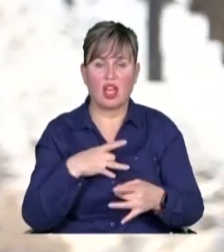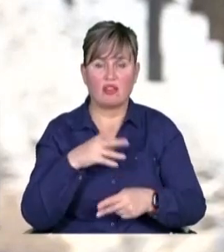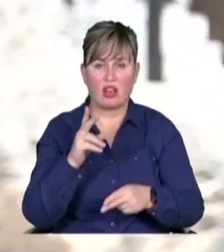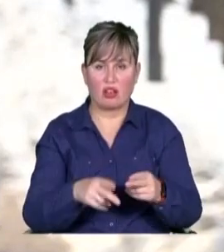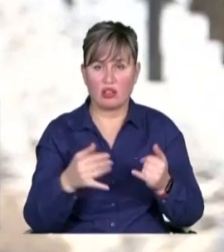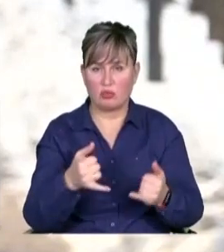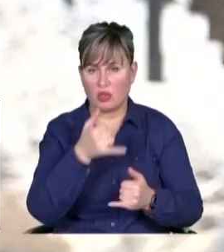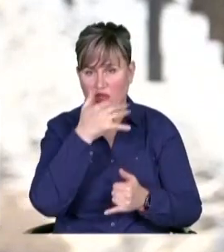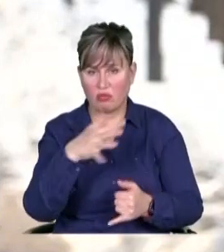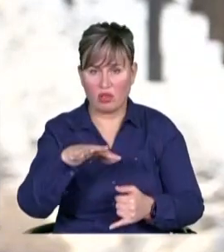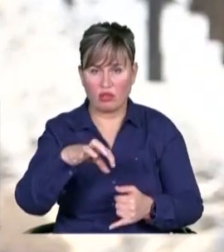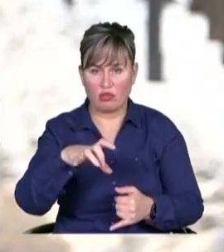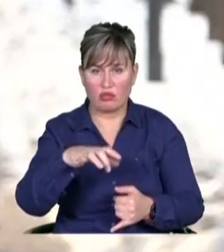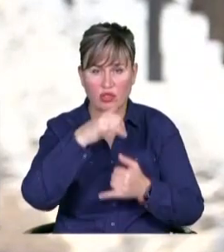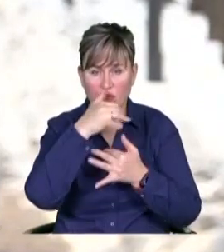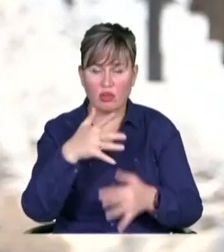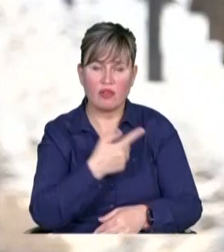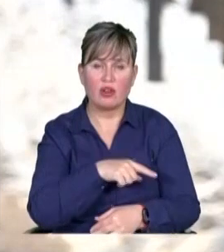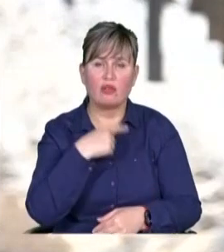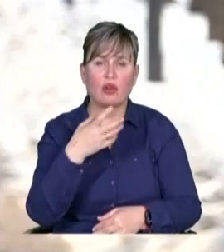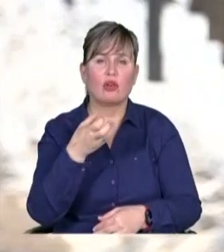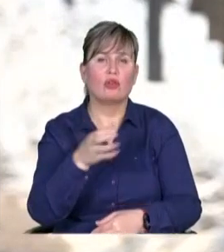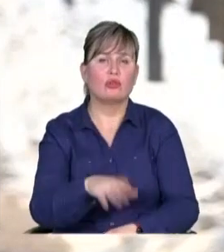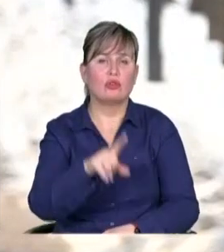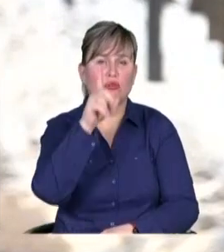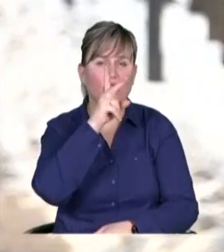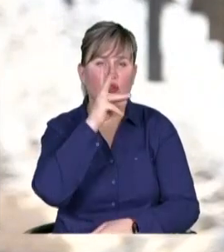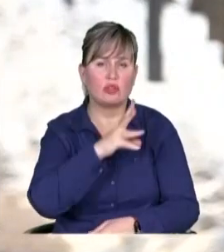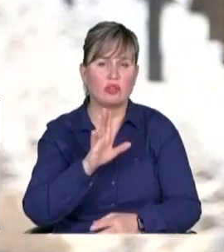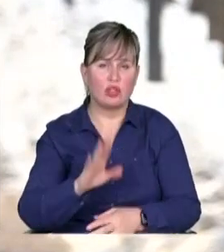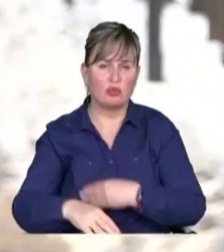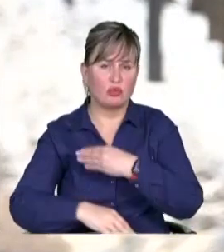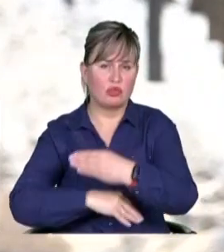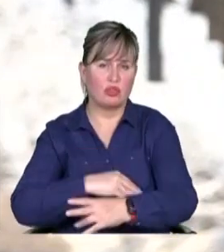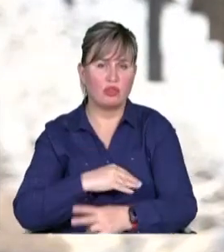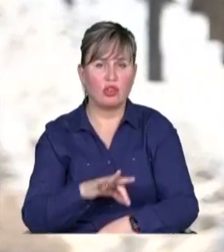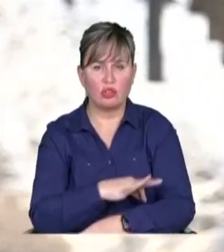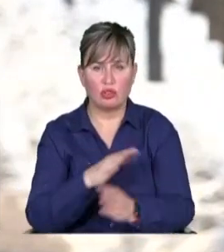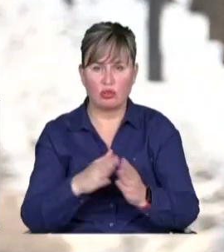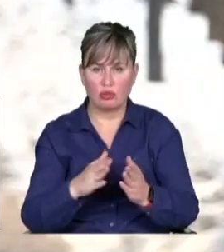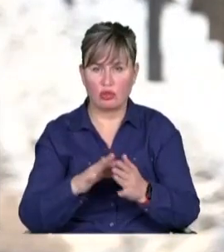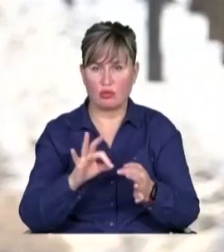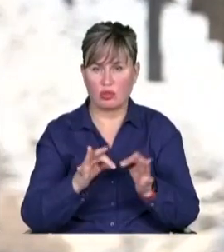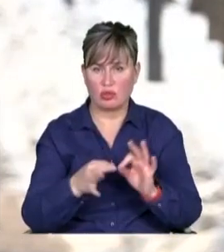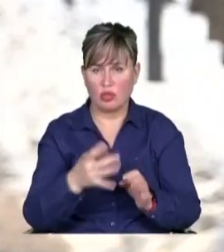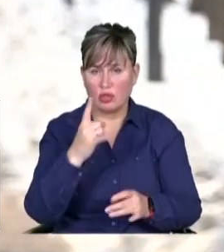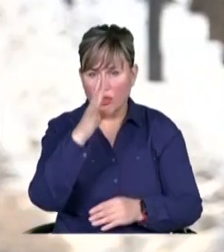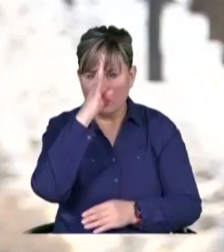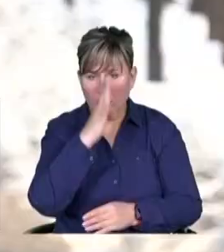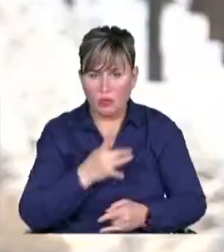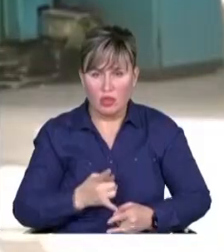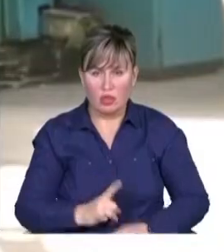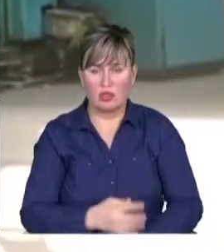Теперь не могу пошевелить рукой. Врачи говорят, что еще несколько месяцев буду с аппаратом ходить. Жена дома в декрете с 4-месячным ребенком